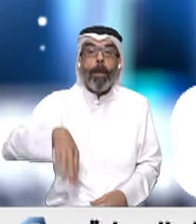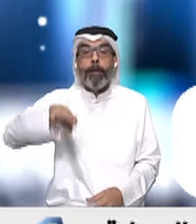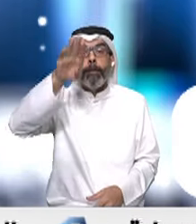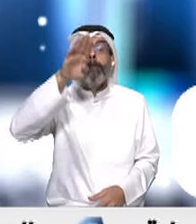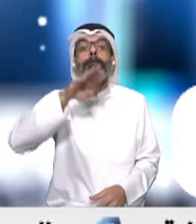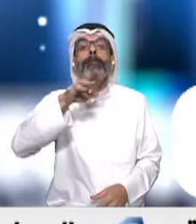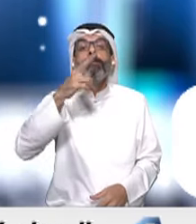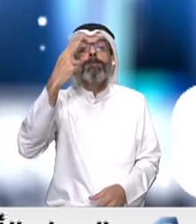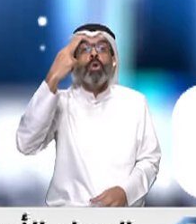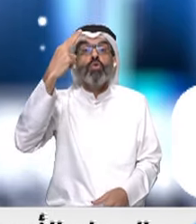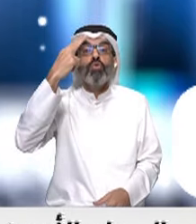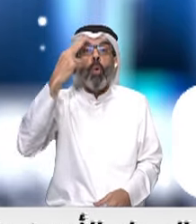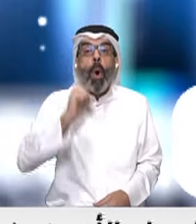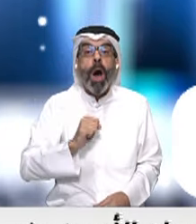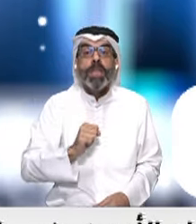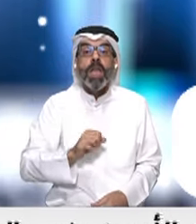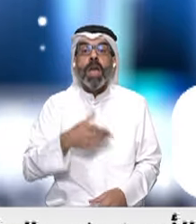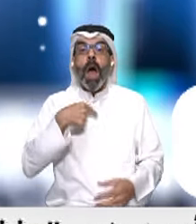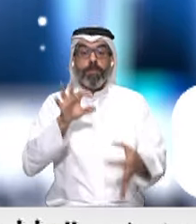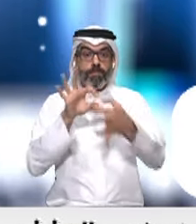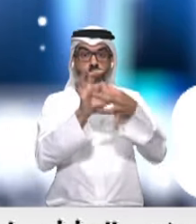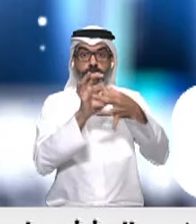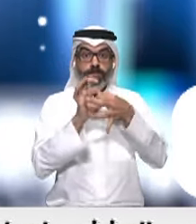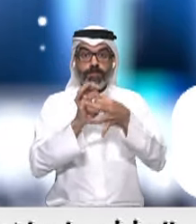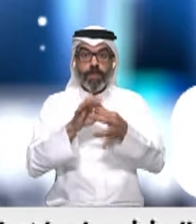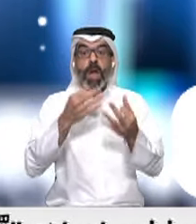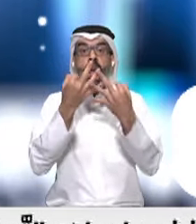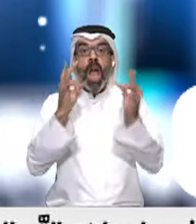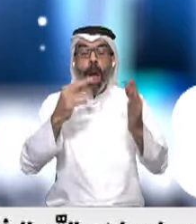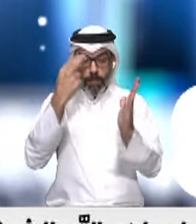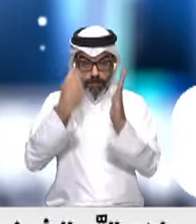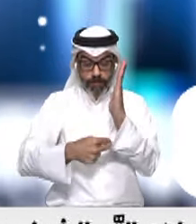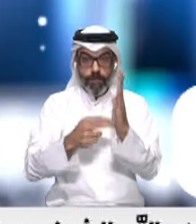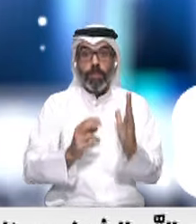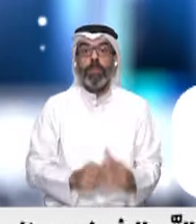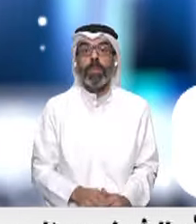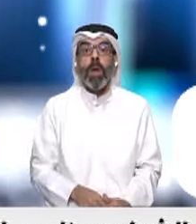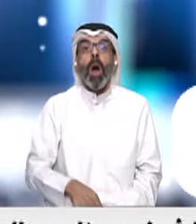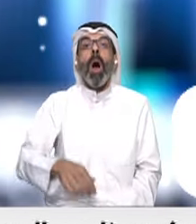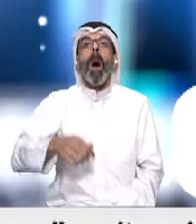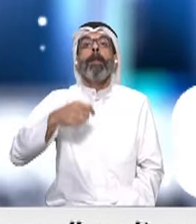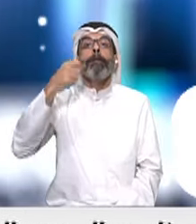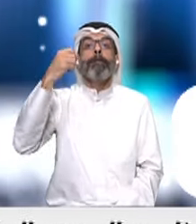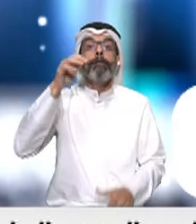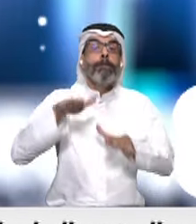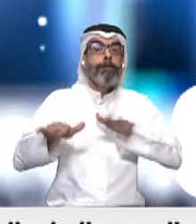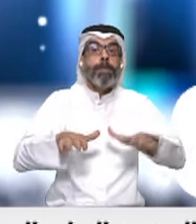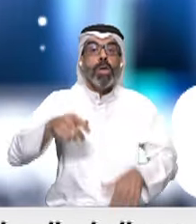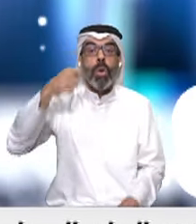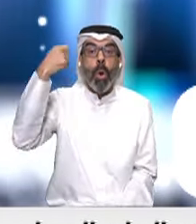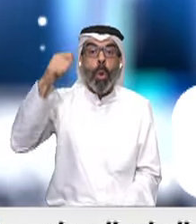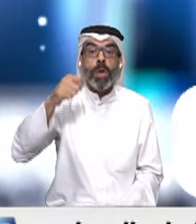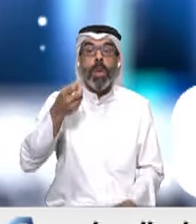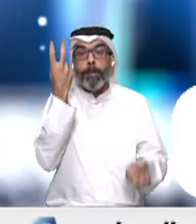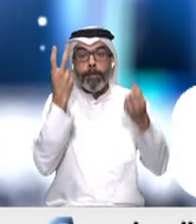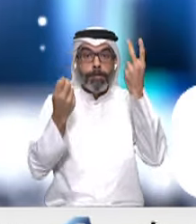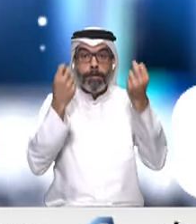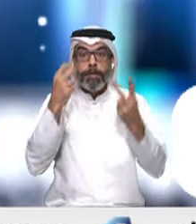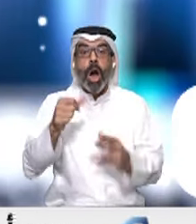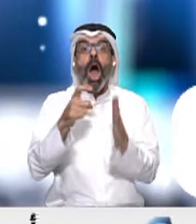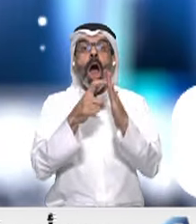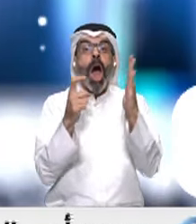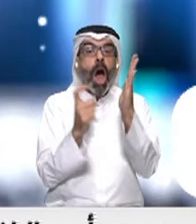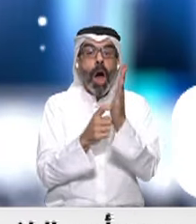حمايه البيئه وتاهيل والمحافظه عليها وقرر مجلس الوزراء الموافقه على مشاريع مراسيم بقوانين